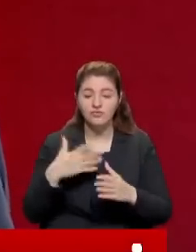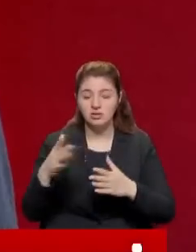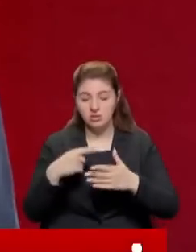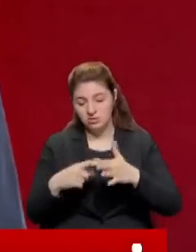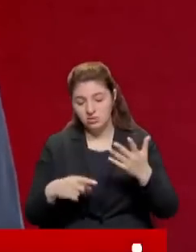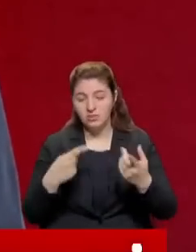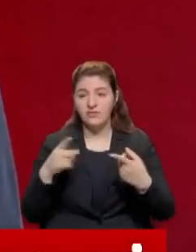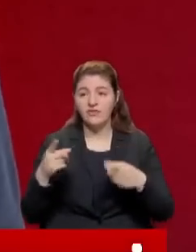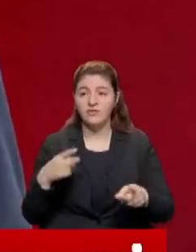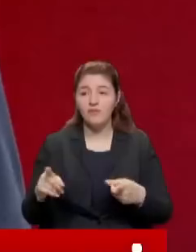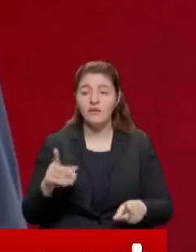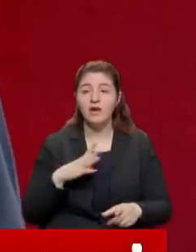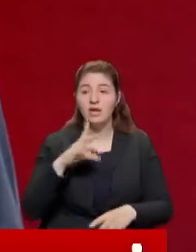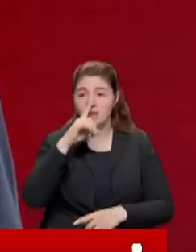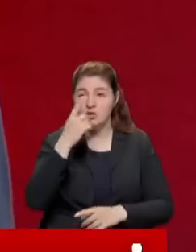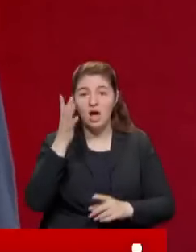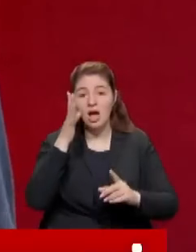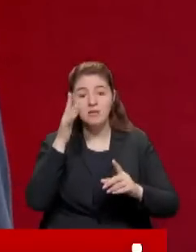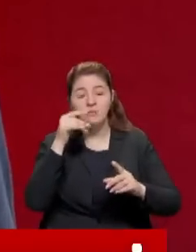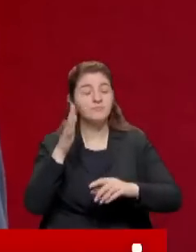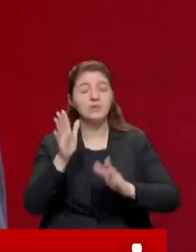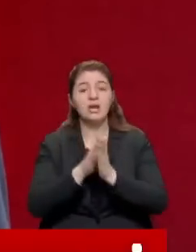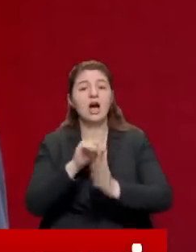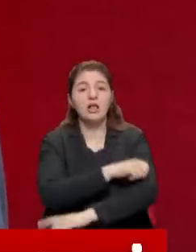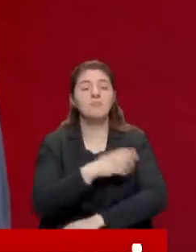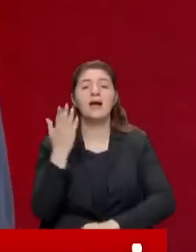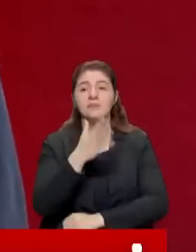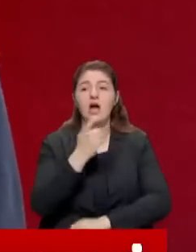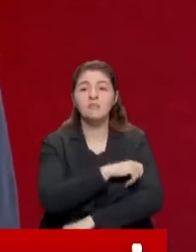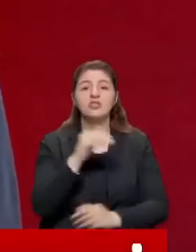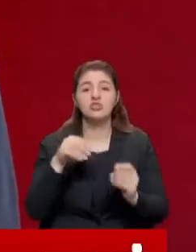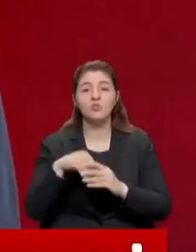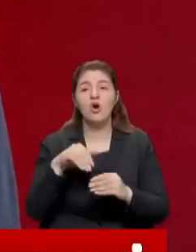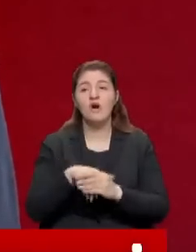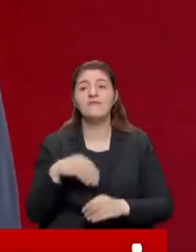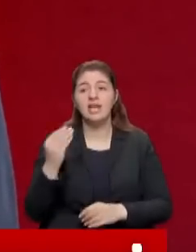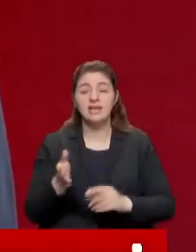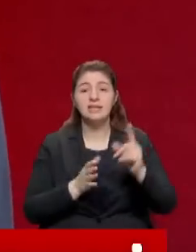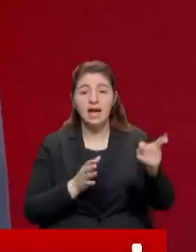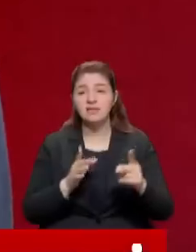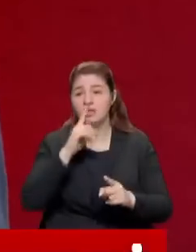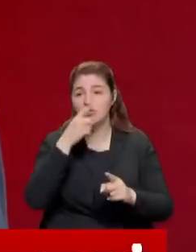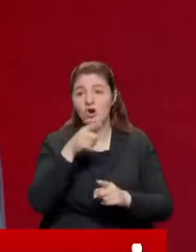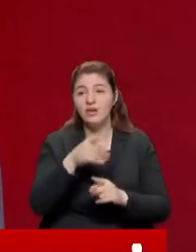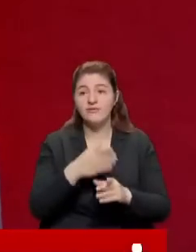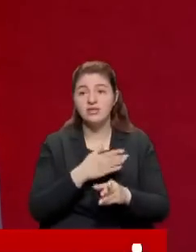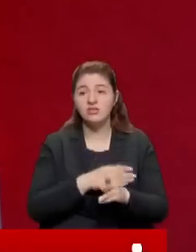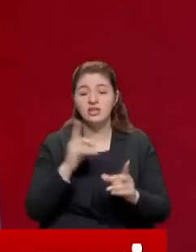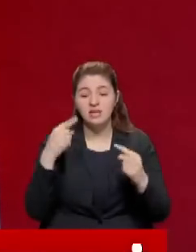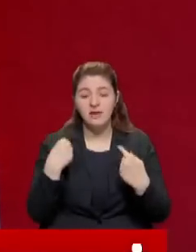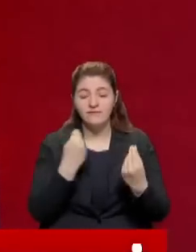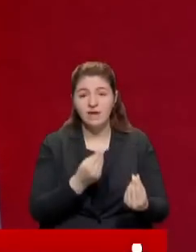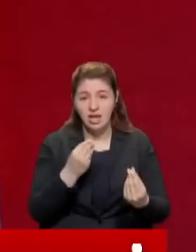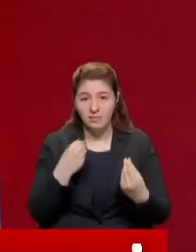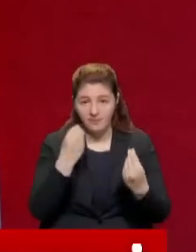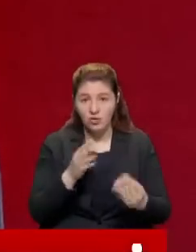dürtüsü var. Tek başına yani Almanya'ya giden yurttaşlarımız örneğin Alman seçimleri için oy kullanırlarken sadece onlara vatandaşlık yetkisi verene